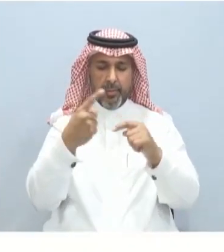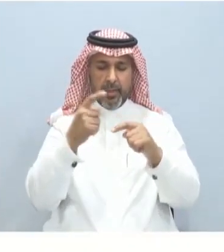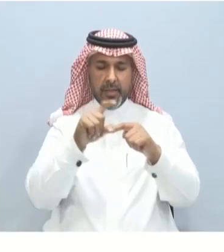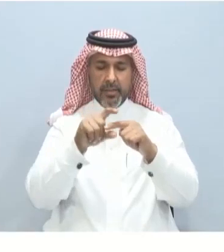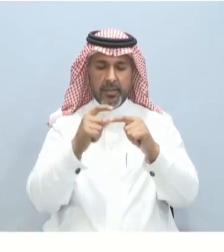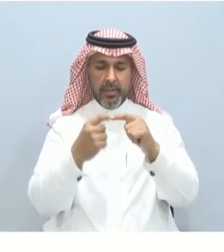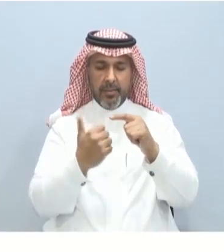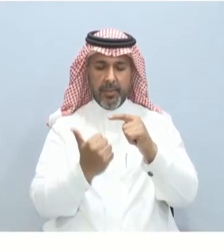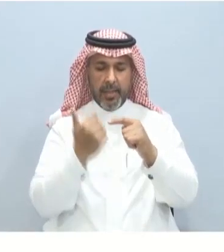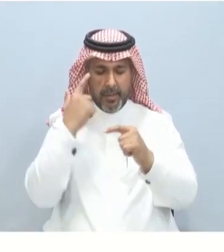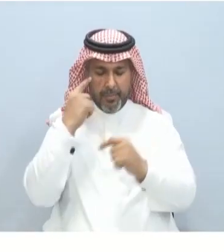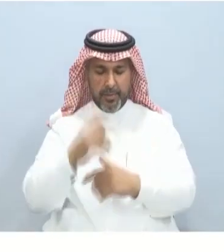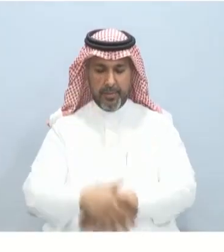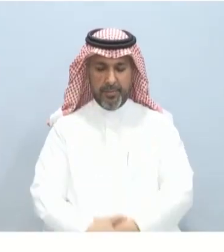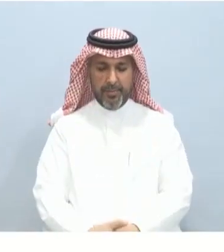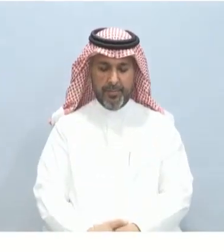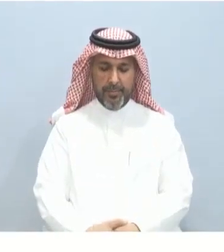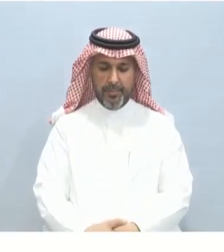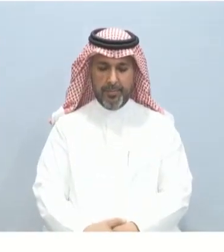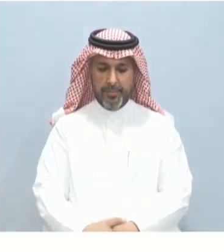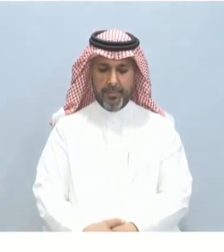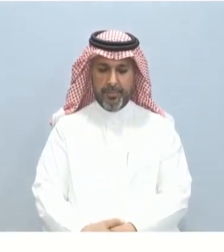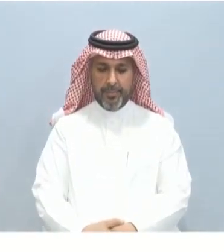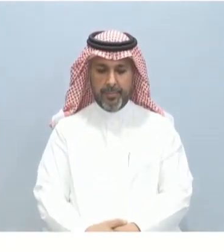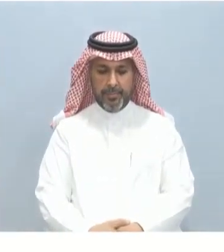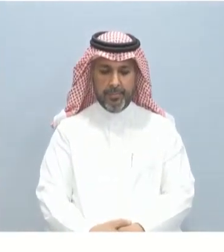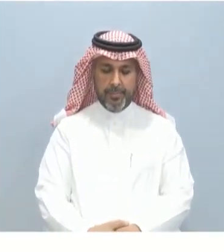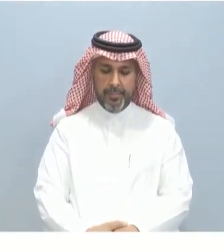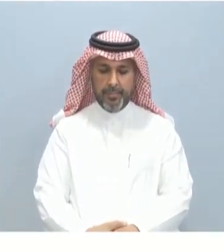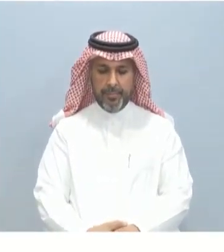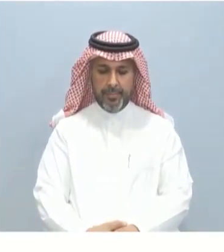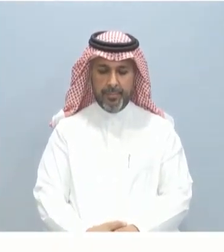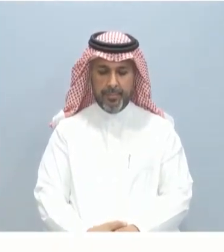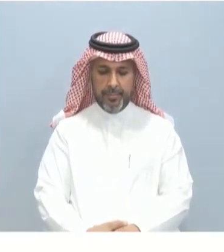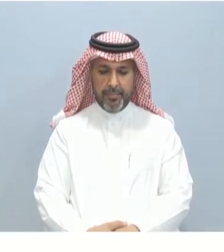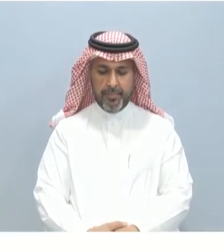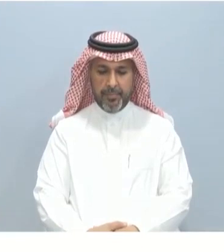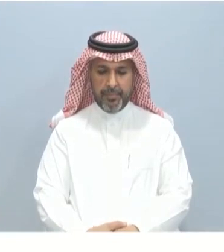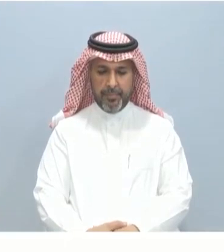اوجدنا القيمه الثانيه وقمنا بحل هذه المعادله